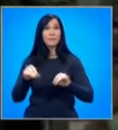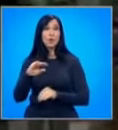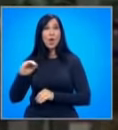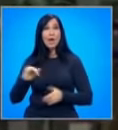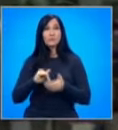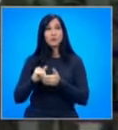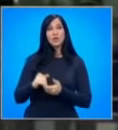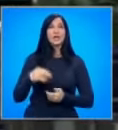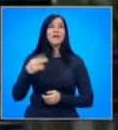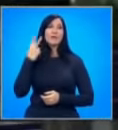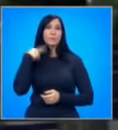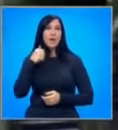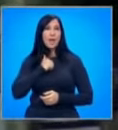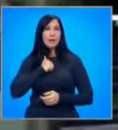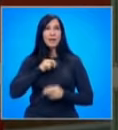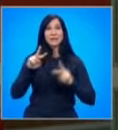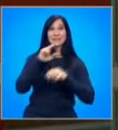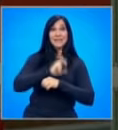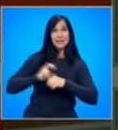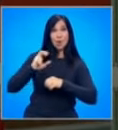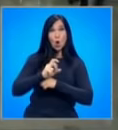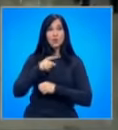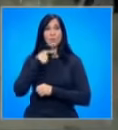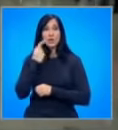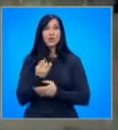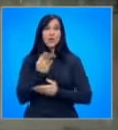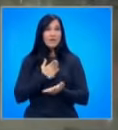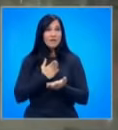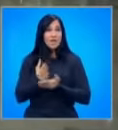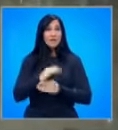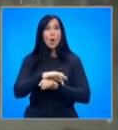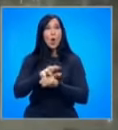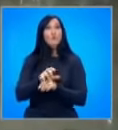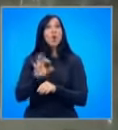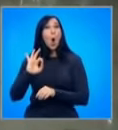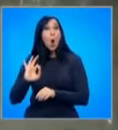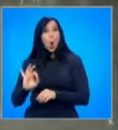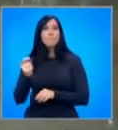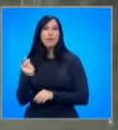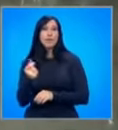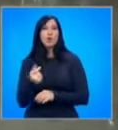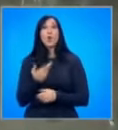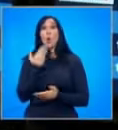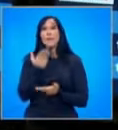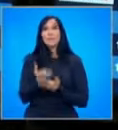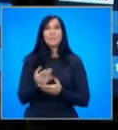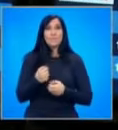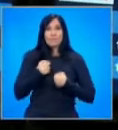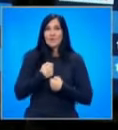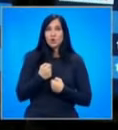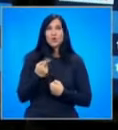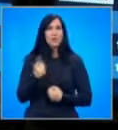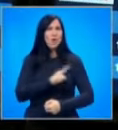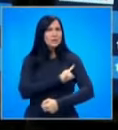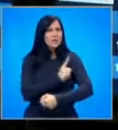Канада. Световната здравна организация нарече новия вариант на COVID-19 Омикрон и го обяви за будещ безпокойство. Той е